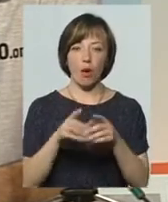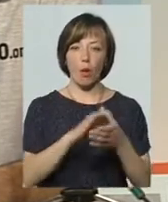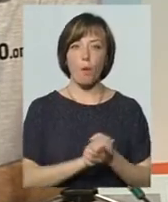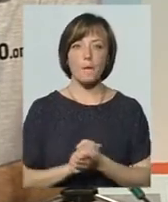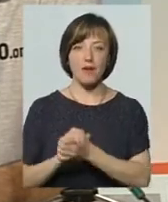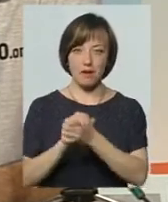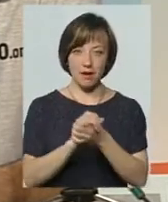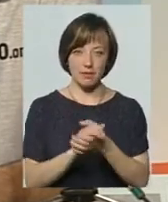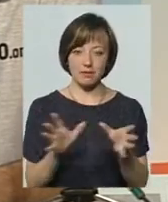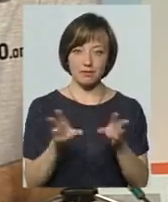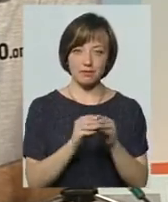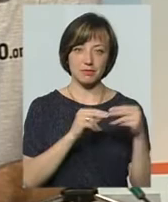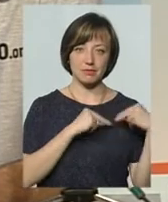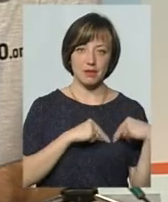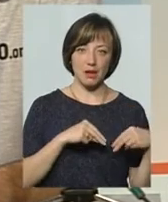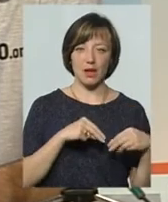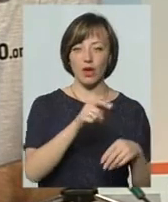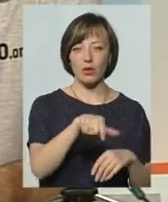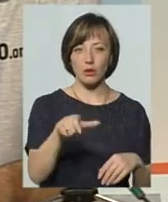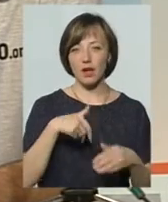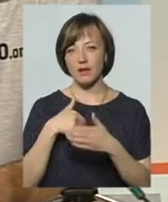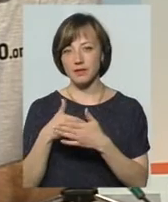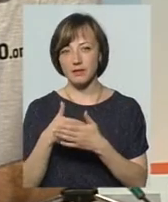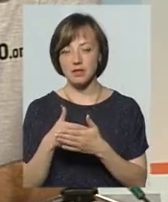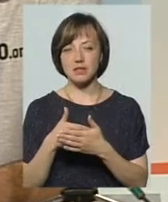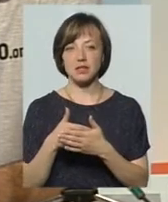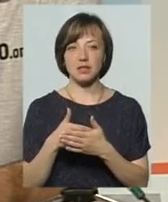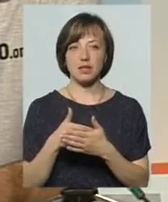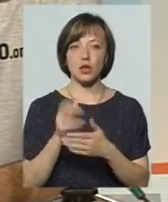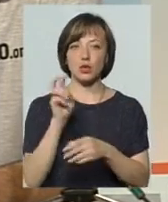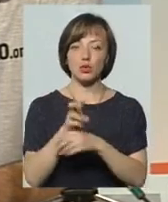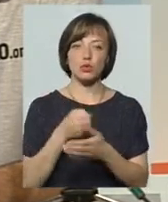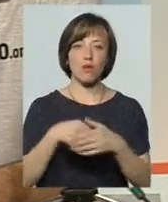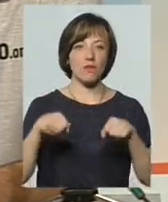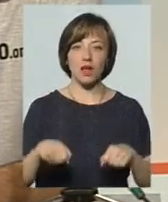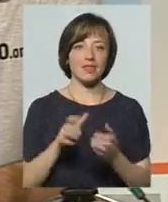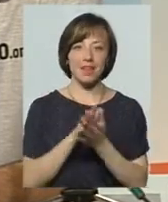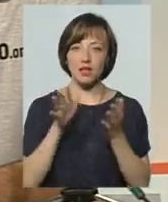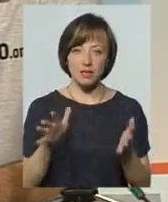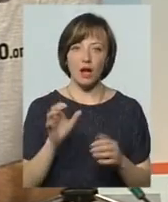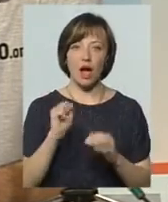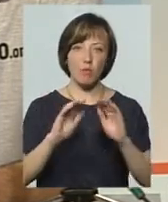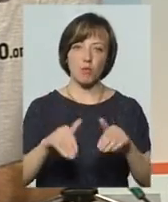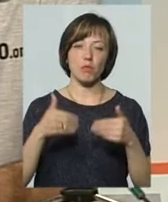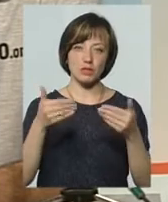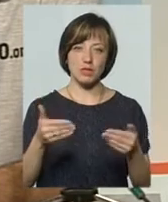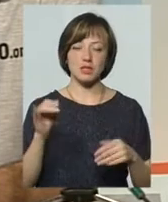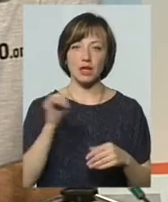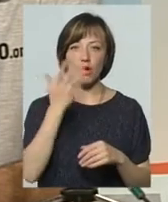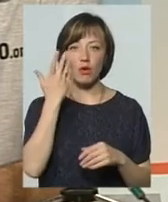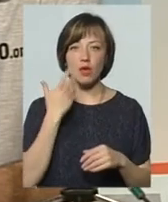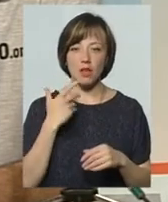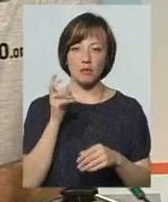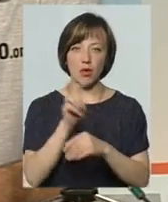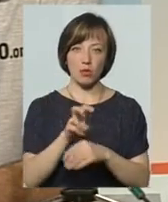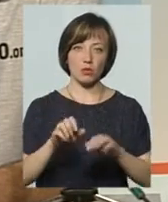тобто кооперація людей, кооперація громадських активістів, які йдуть до влади не з критикою, а з пропозицією. І коли вони до